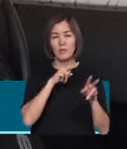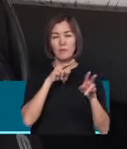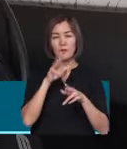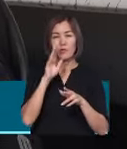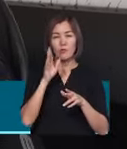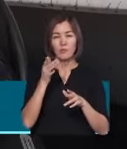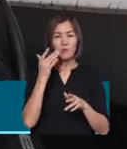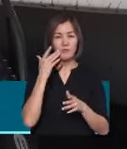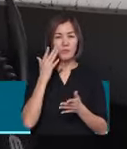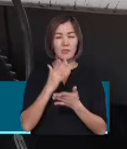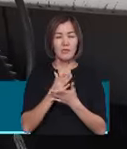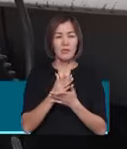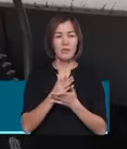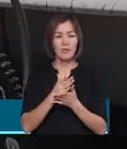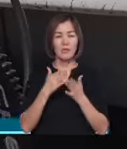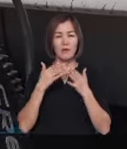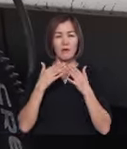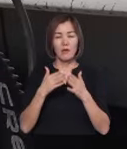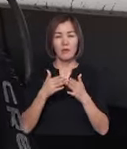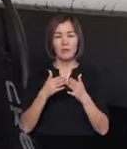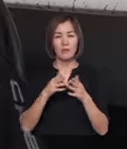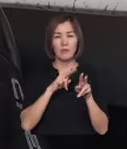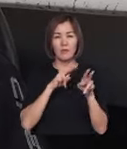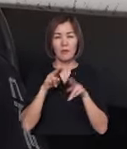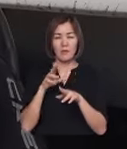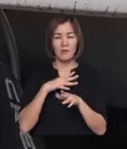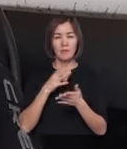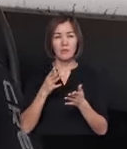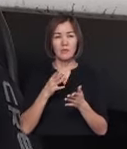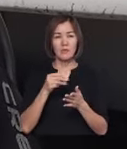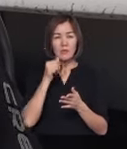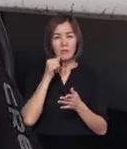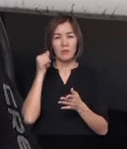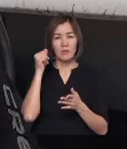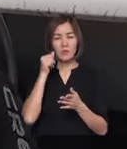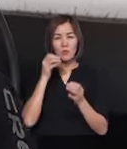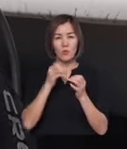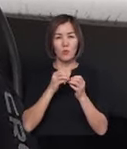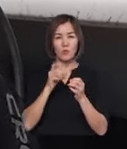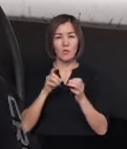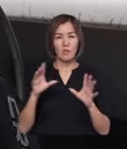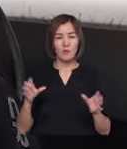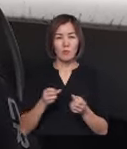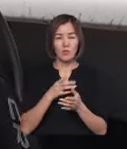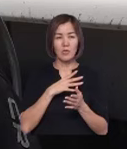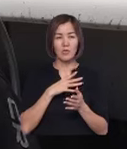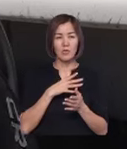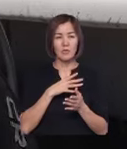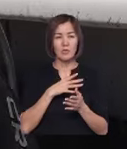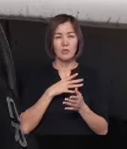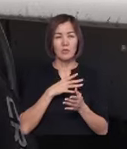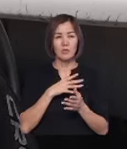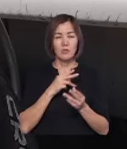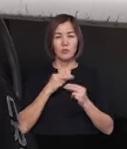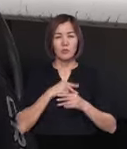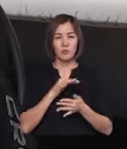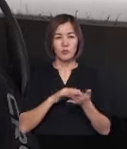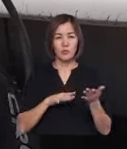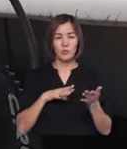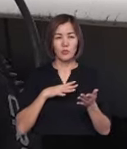ұстаймыз қайықпен. Былтырға 10 адам құтқарылды, құтқару жұмыстары